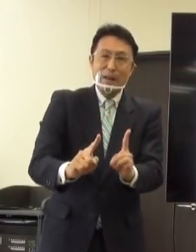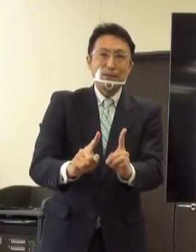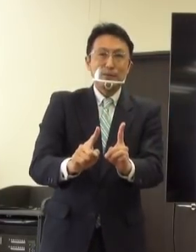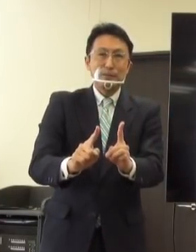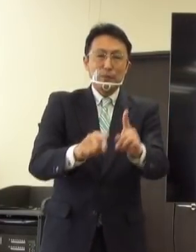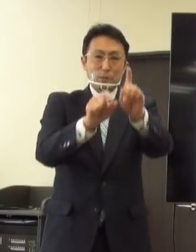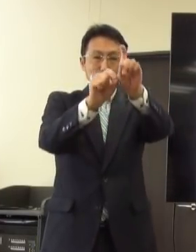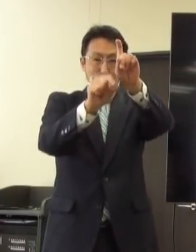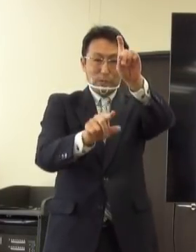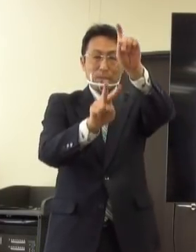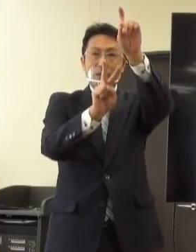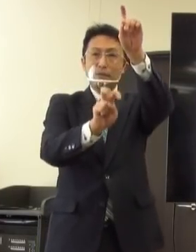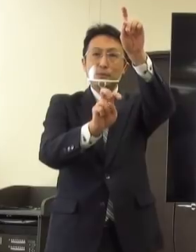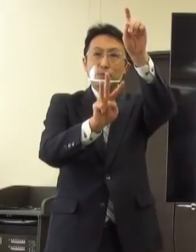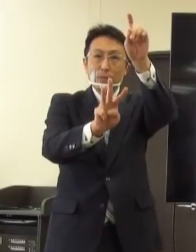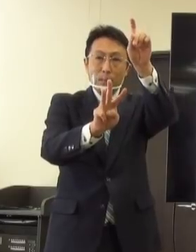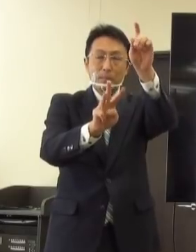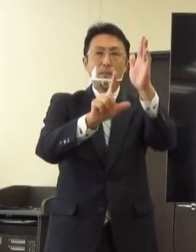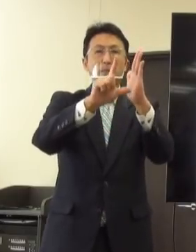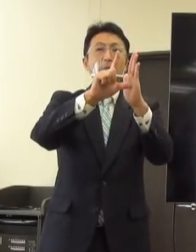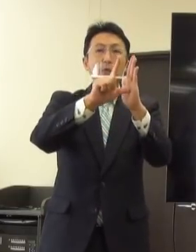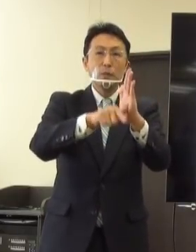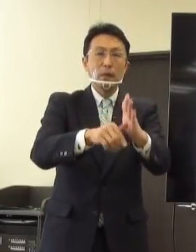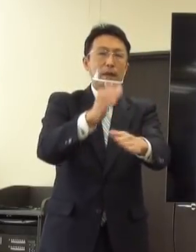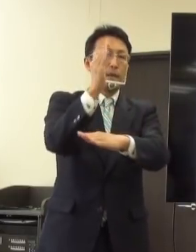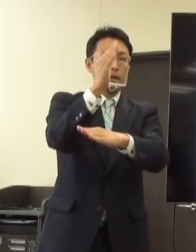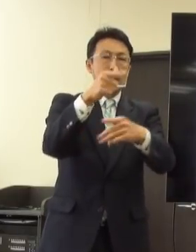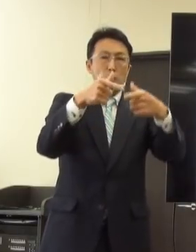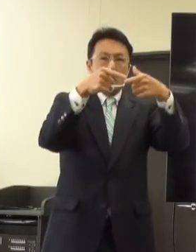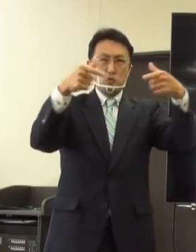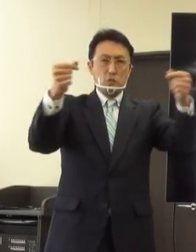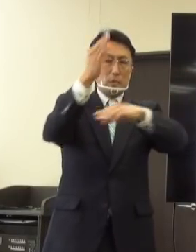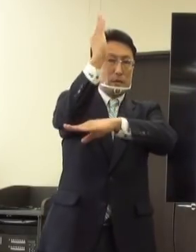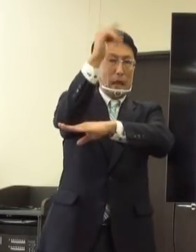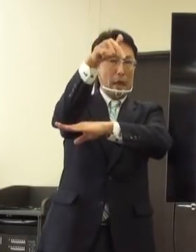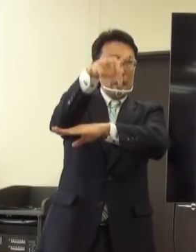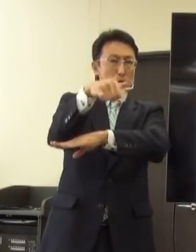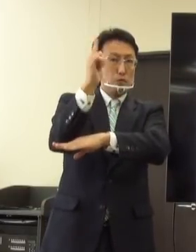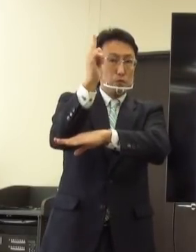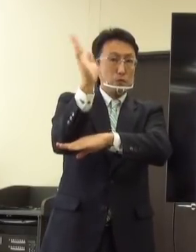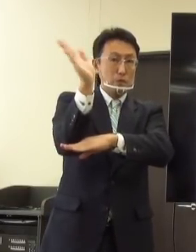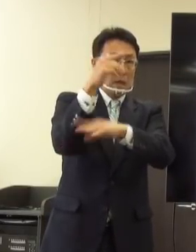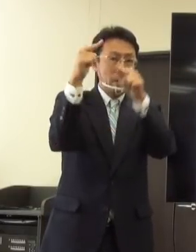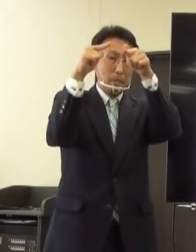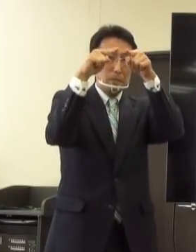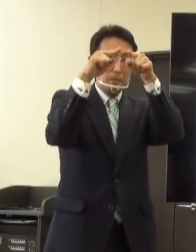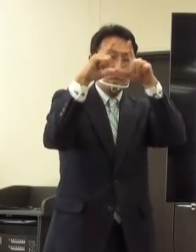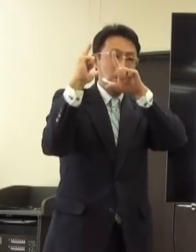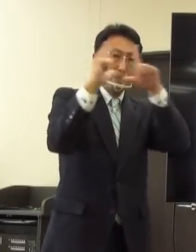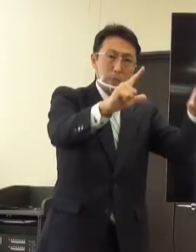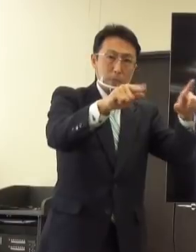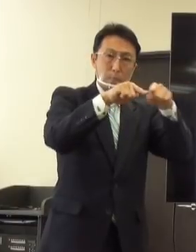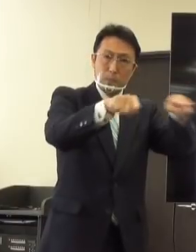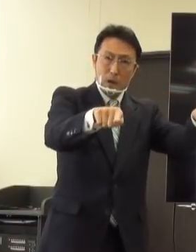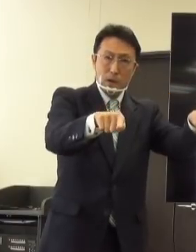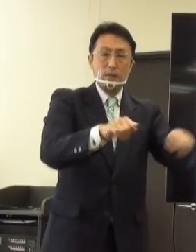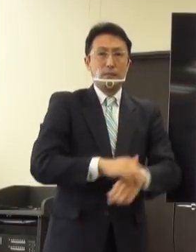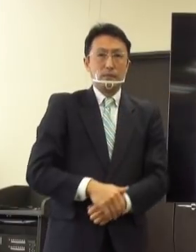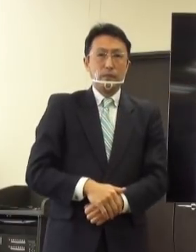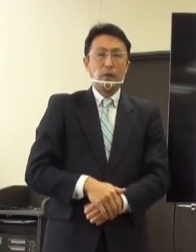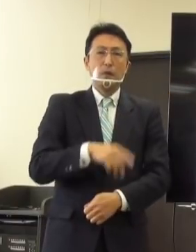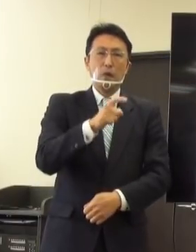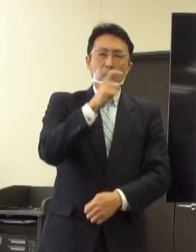10月23日に、政府から発表されておりますけれども、これは決して古いことではあり